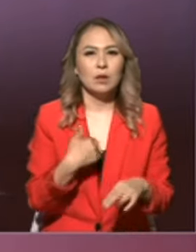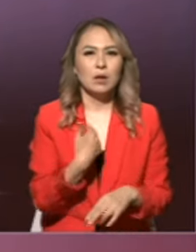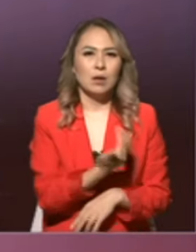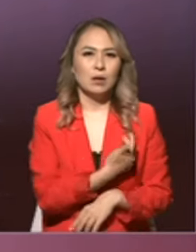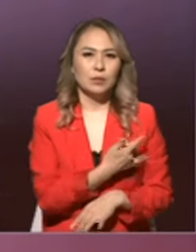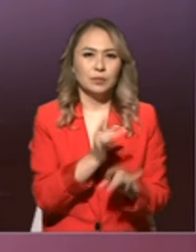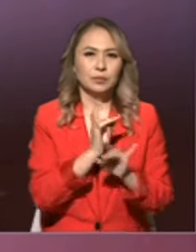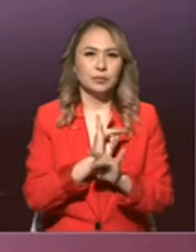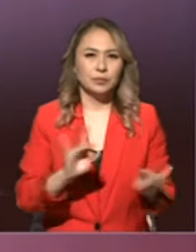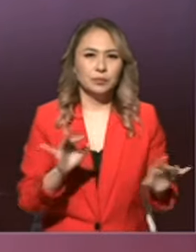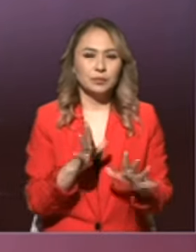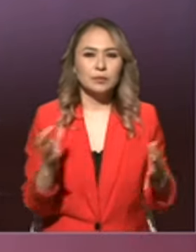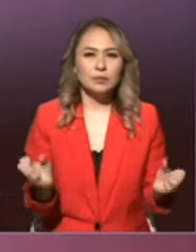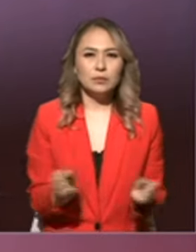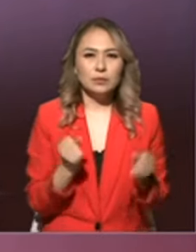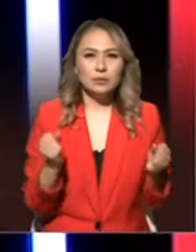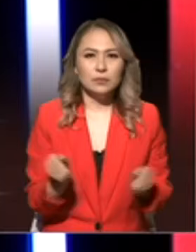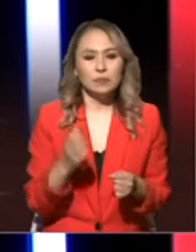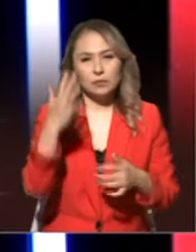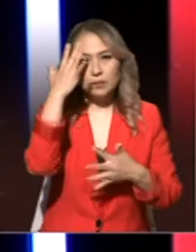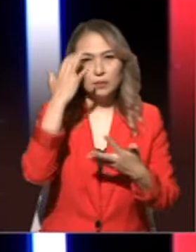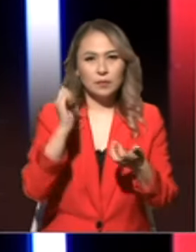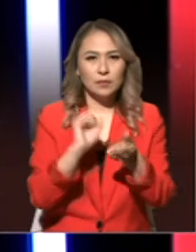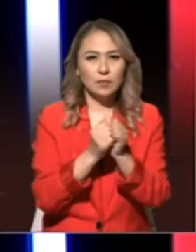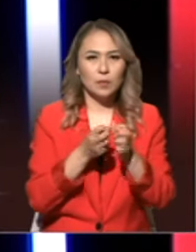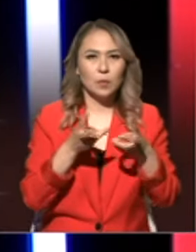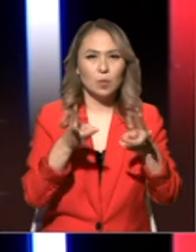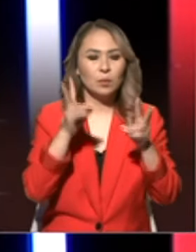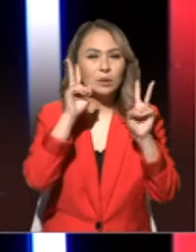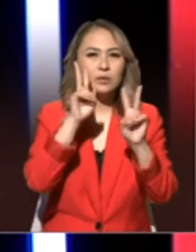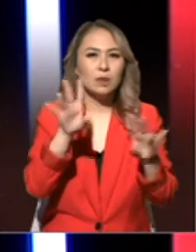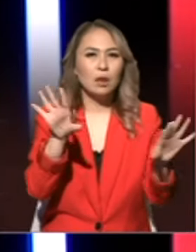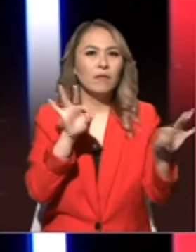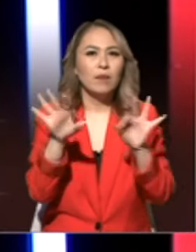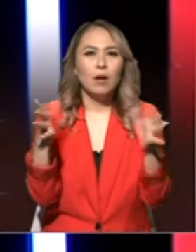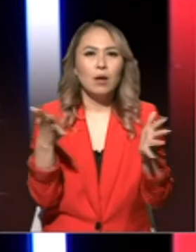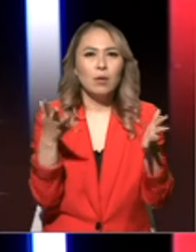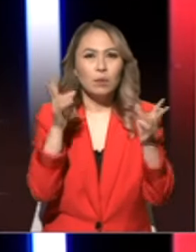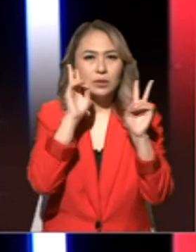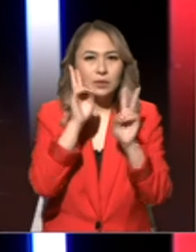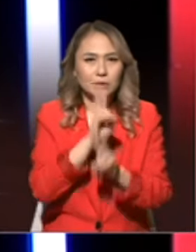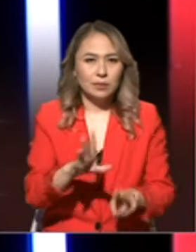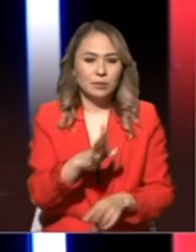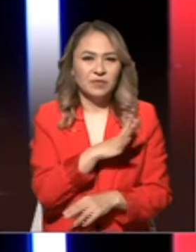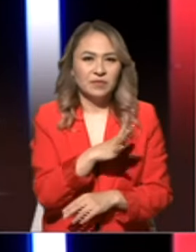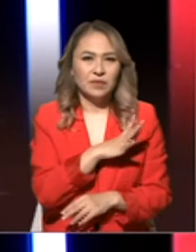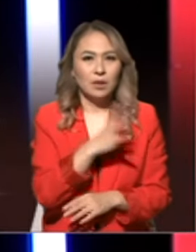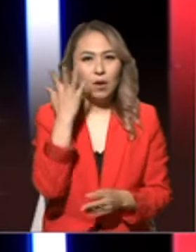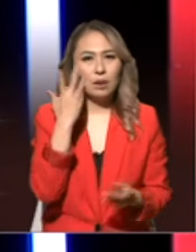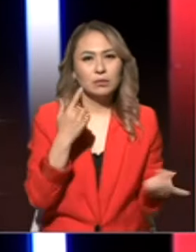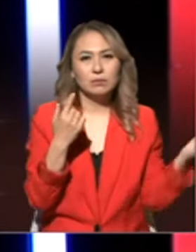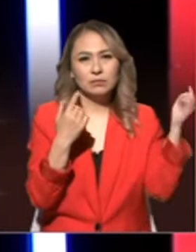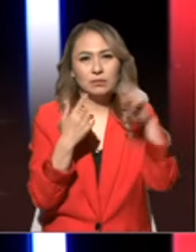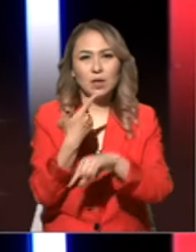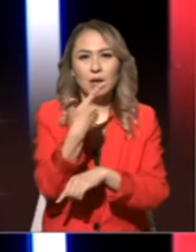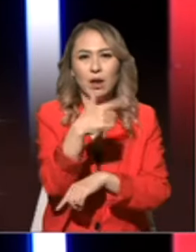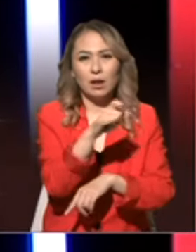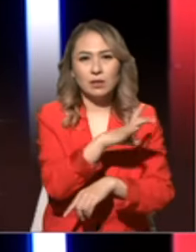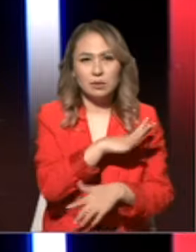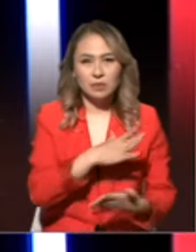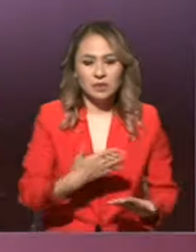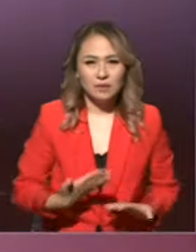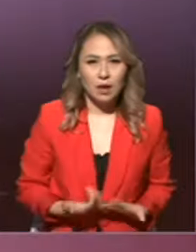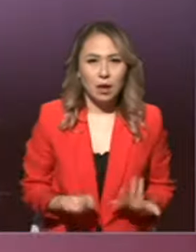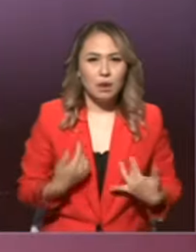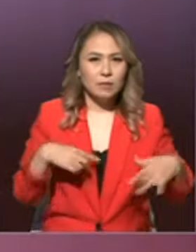Жоқ, жоқ, мәселе сода болып тұр. Қандай көмір жағатынын білмей, таңдай алмайтын адамдар бар екен. Менде сұхбат болды. Газ аймақтан барып отырғаннан кейін көмір таңдай алмайтын. Сұхбат болды сондай. Біз